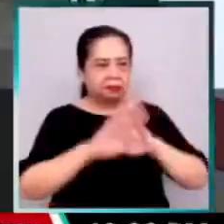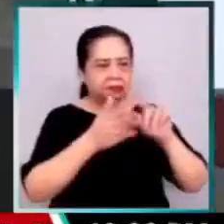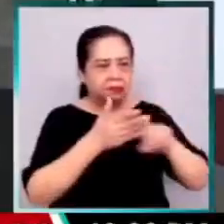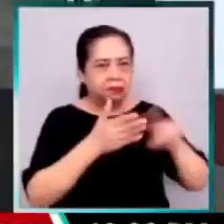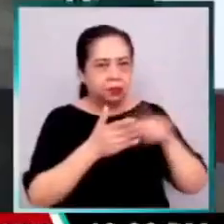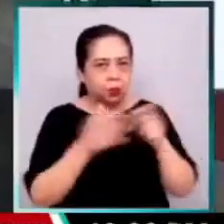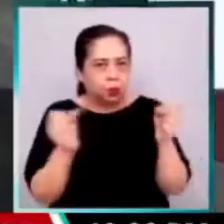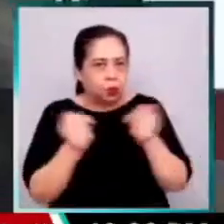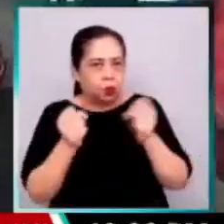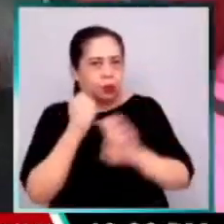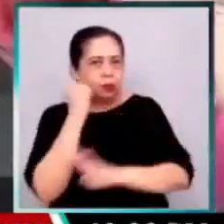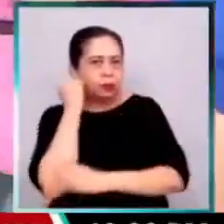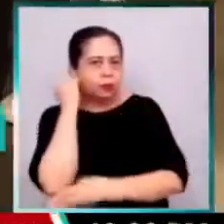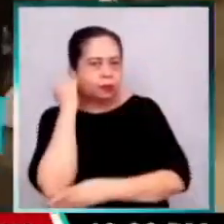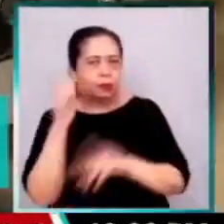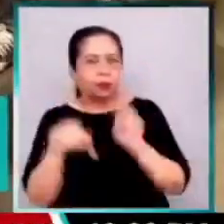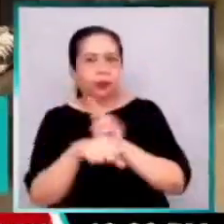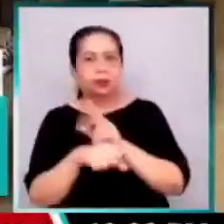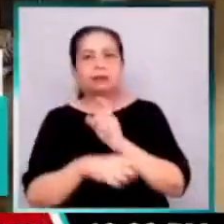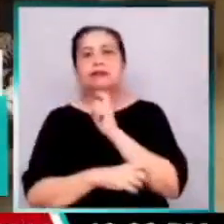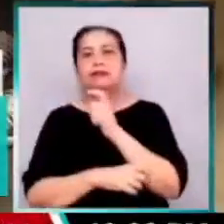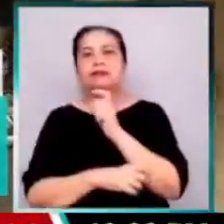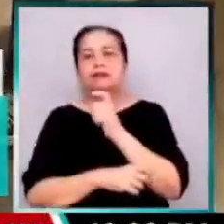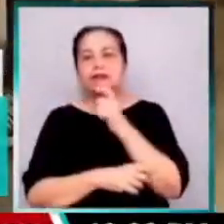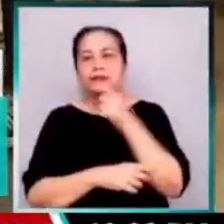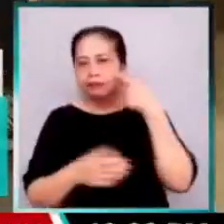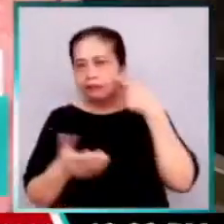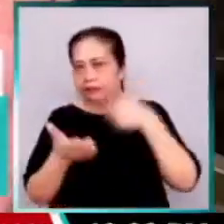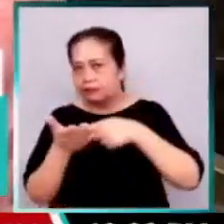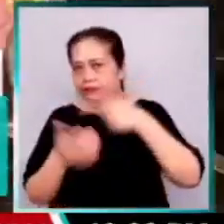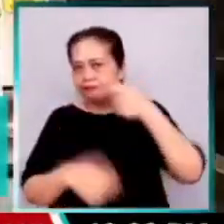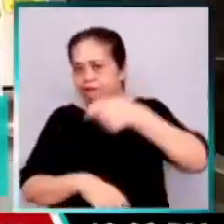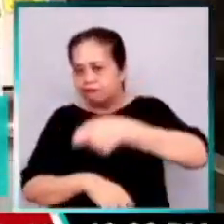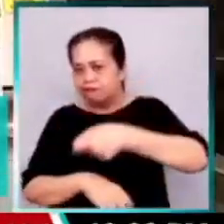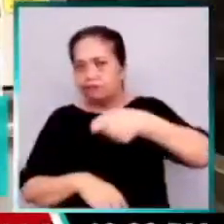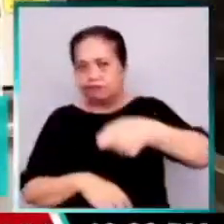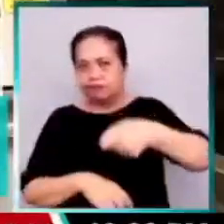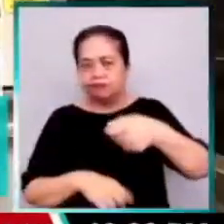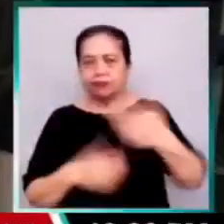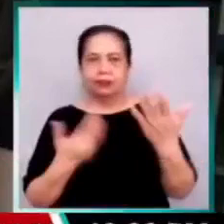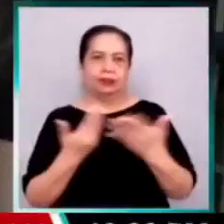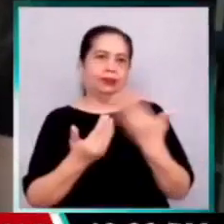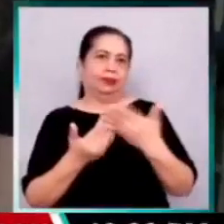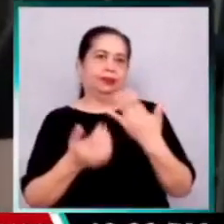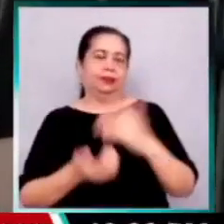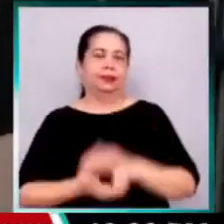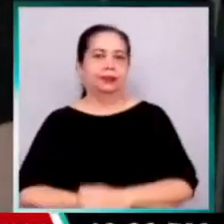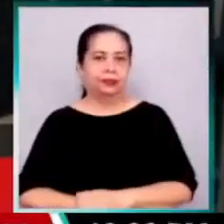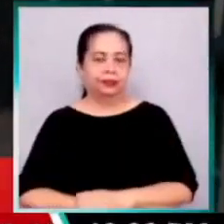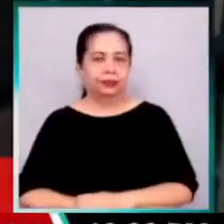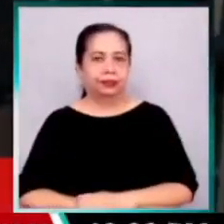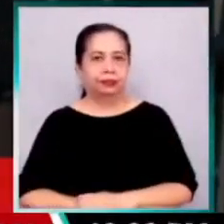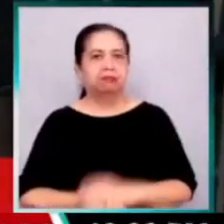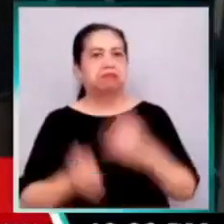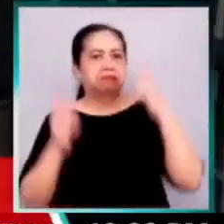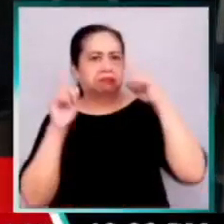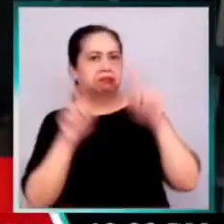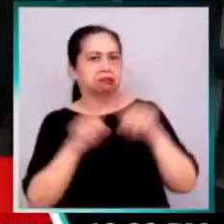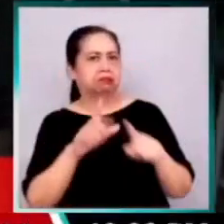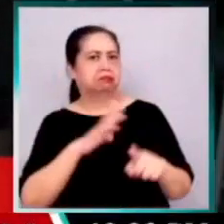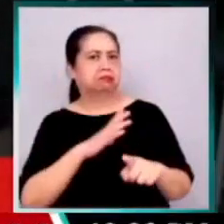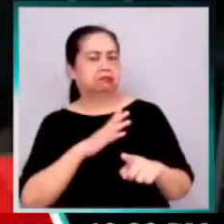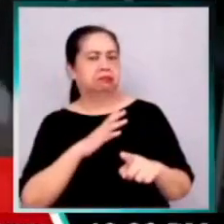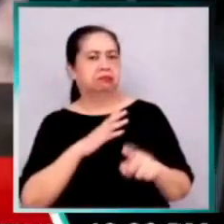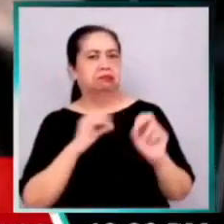bag gamit ang metal detector. Bumilis ang kaloy ng pila, lalo na during peak hours. Pabor naman po. Okay naman po yun